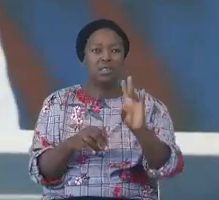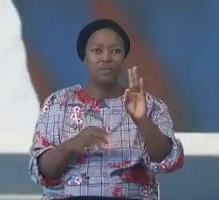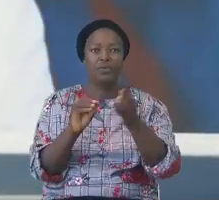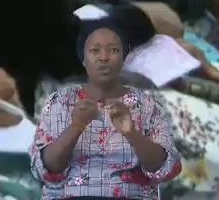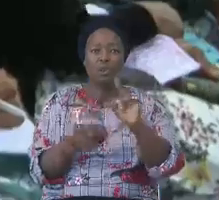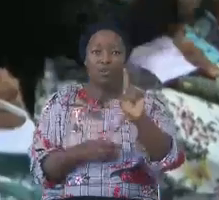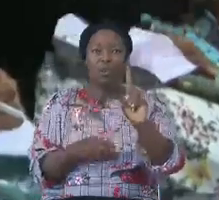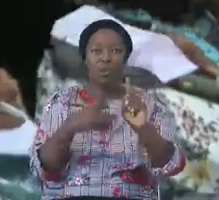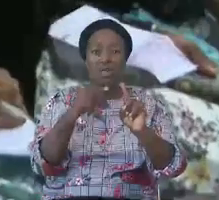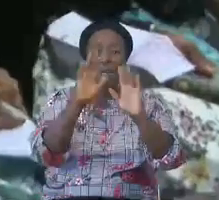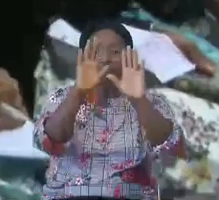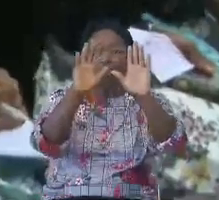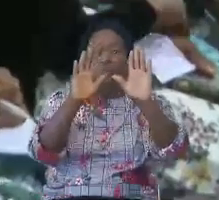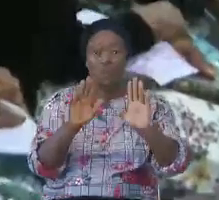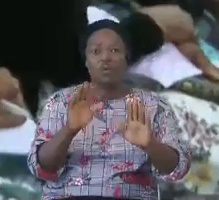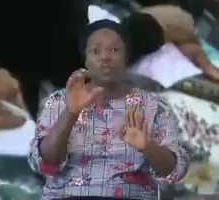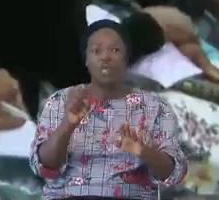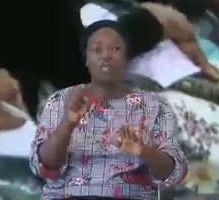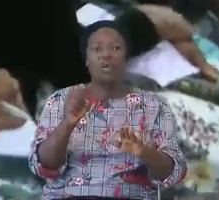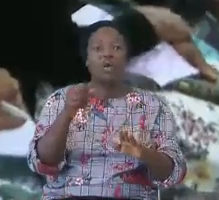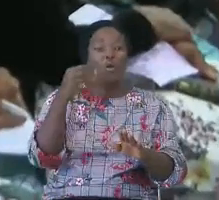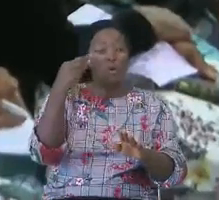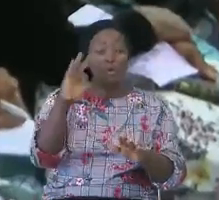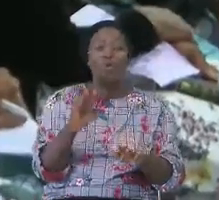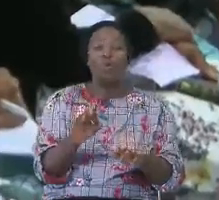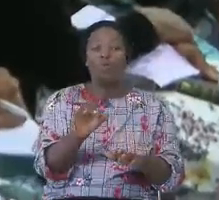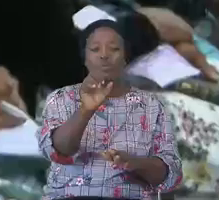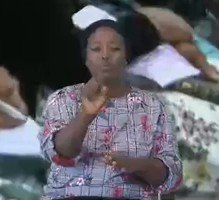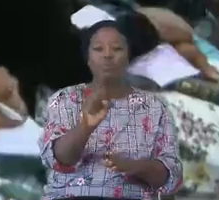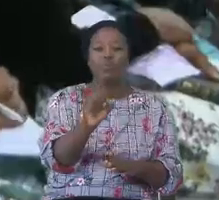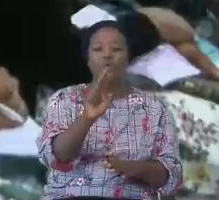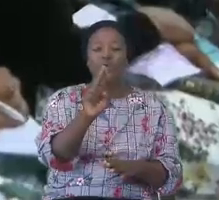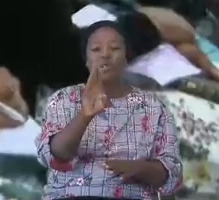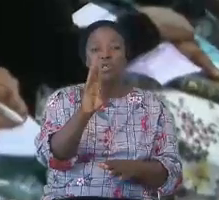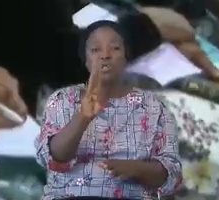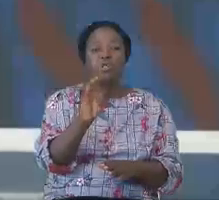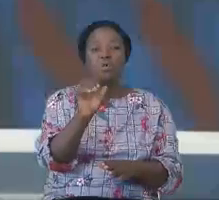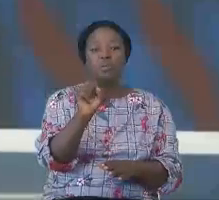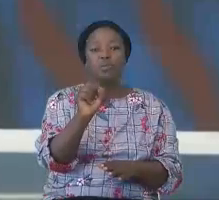dans votre vie au nom de Jésus. Les sept. Premièrement,